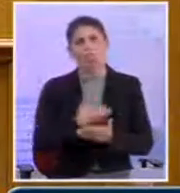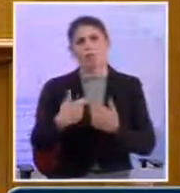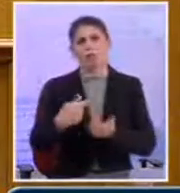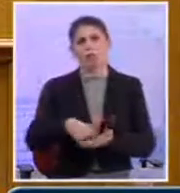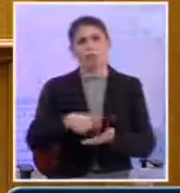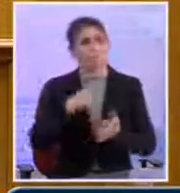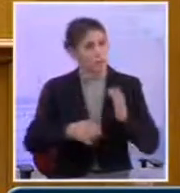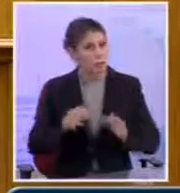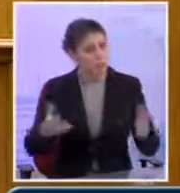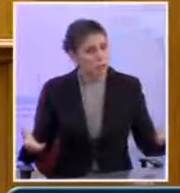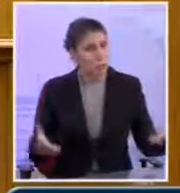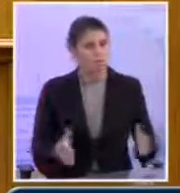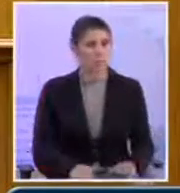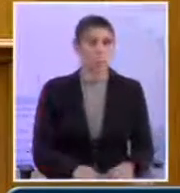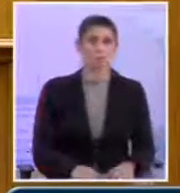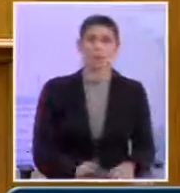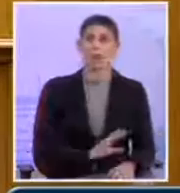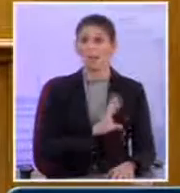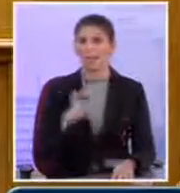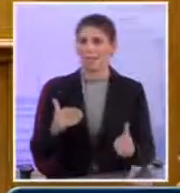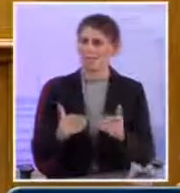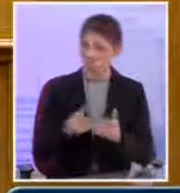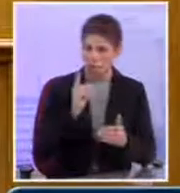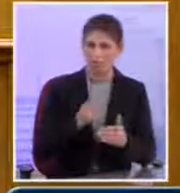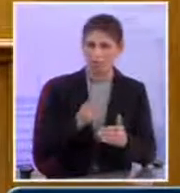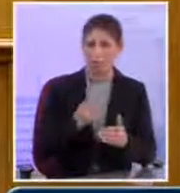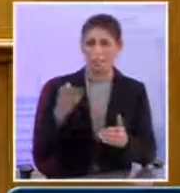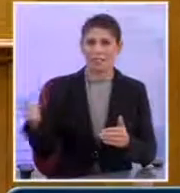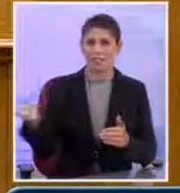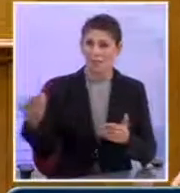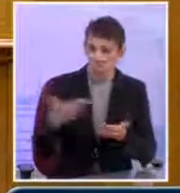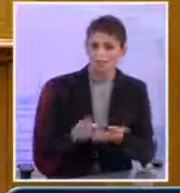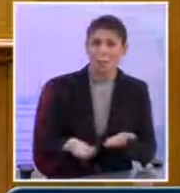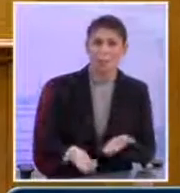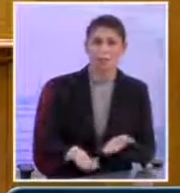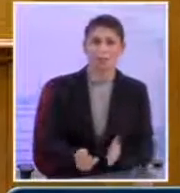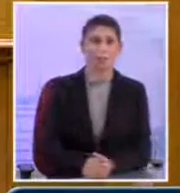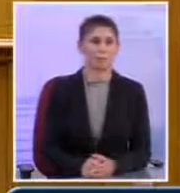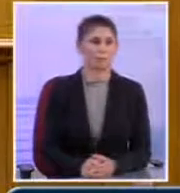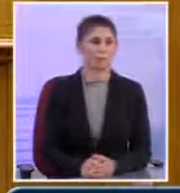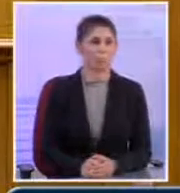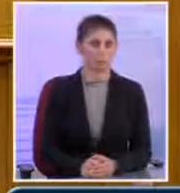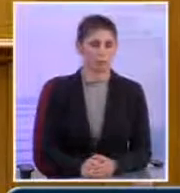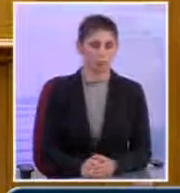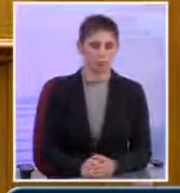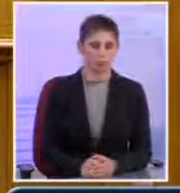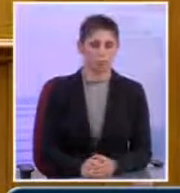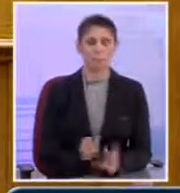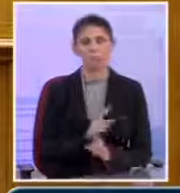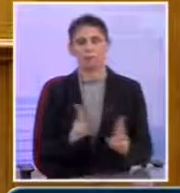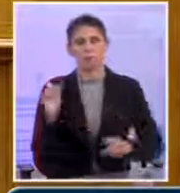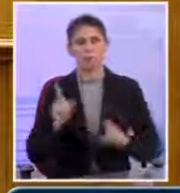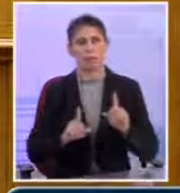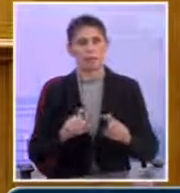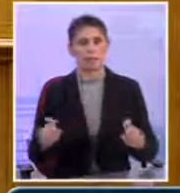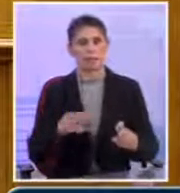Να το συζητήσουμε. Αλλά μέχρι ενός ορίου κριτική. Γιατί εσείς τον εφέρατε. Λοιπόν, να ξεκαθαρίσουμε κάποια πράγματα. Να μιλήσουμε λίγο